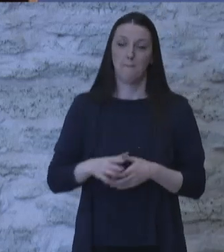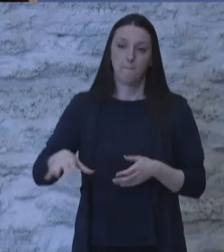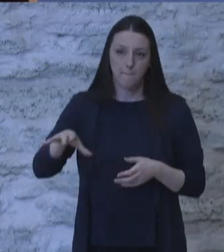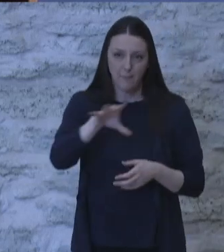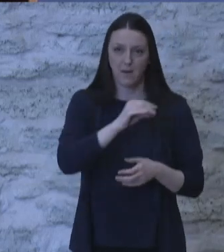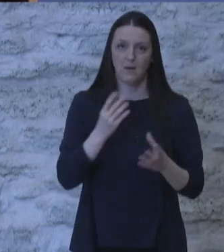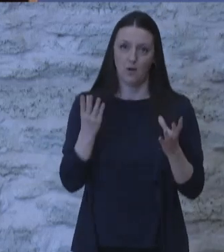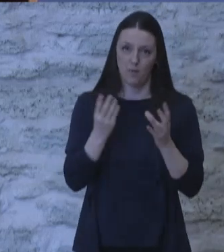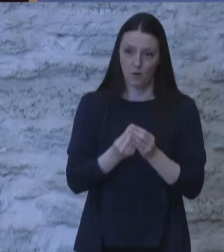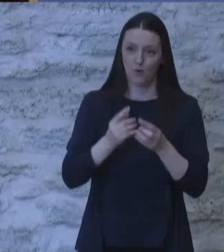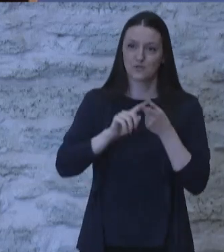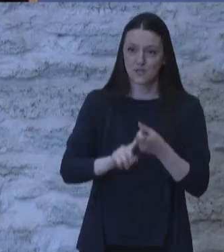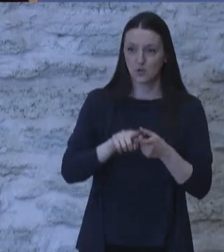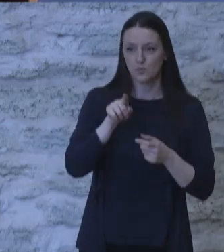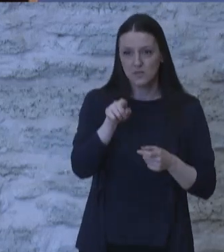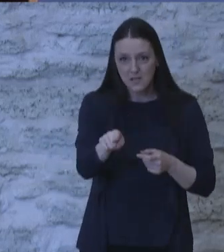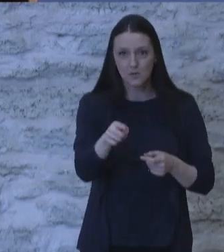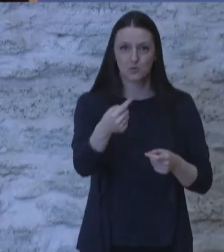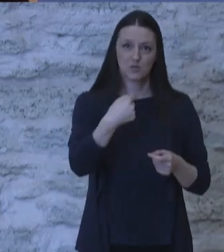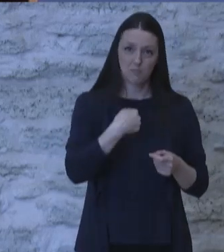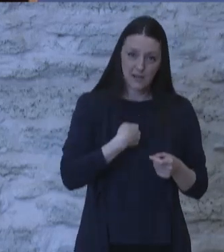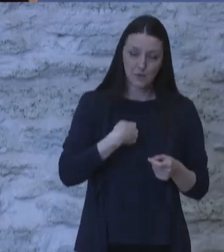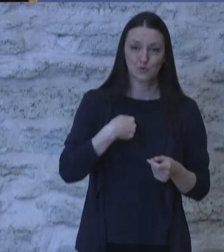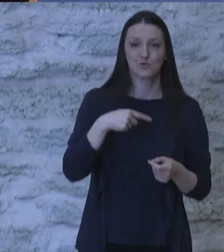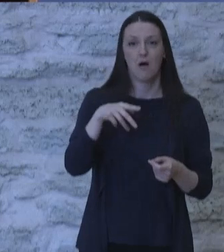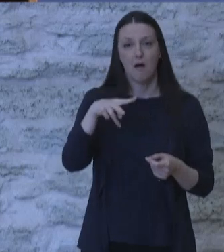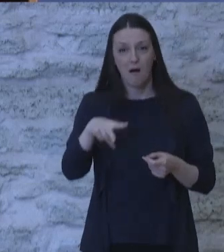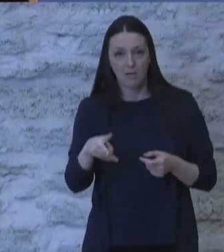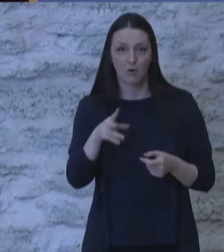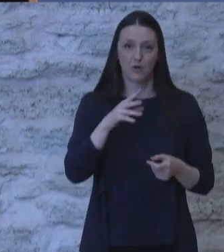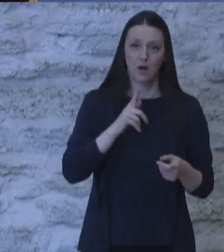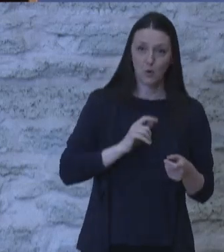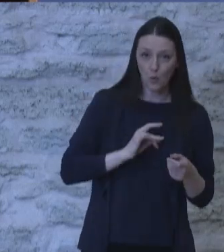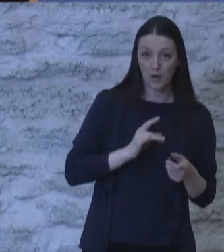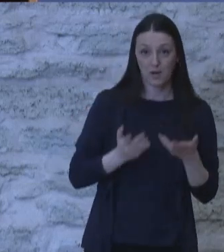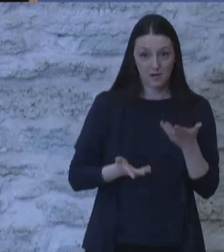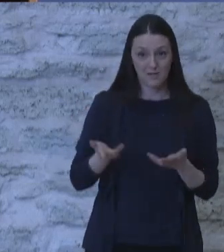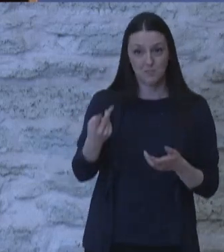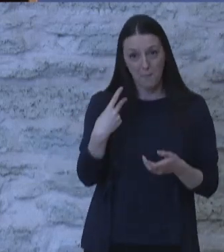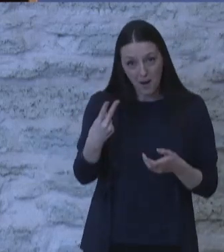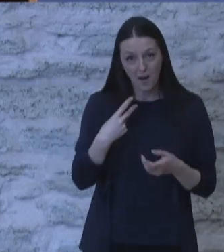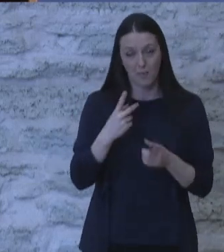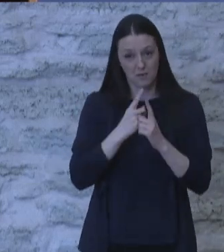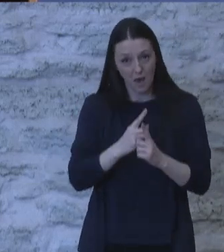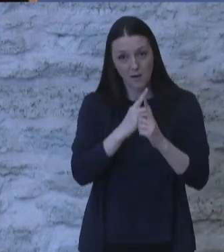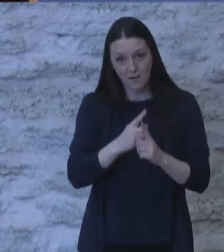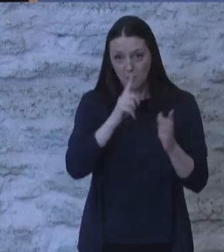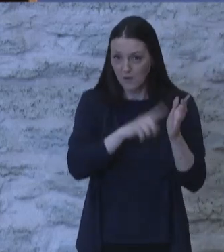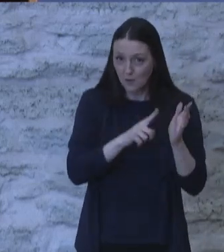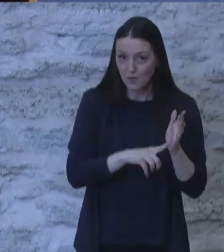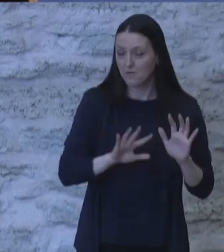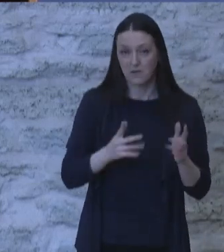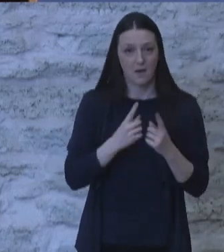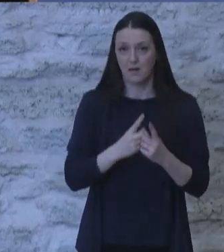sõltub sinust ja minust, Hanno ja Jüri, kas me teeme neid, kas me järgime neid nõuded või